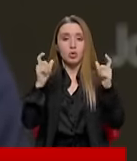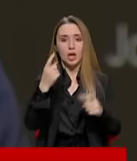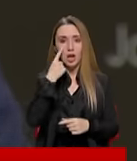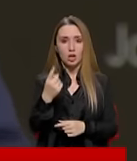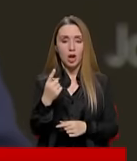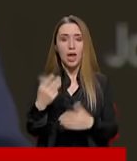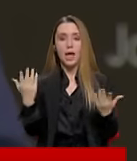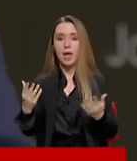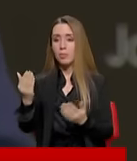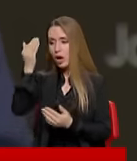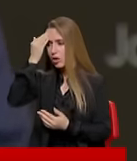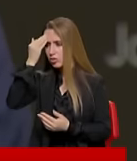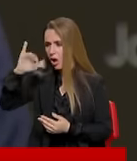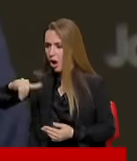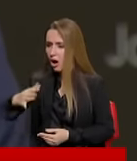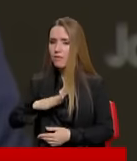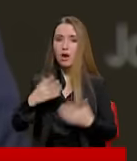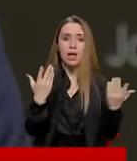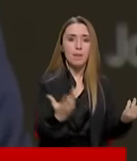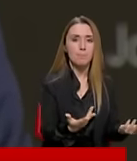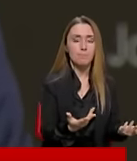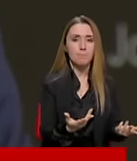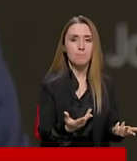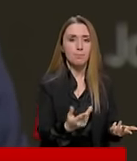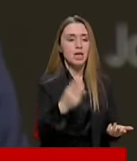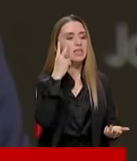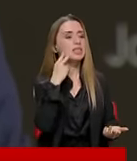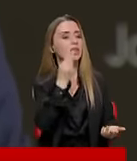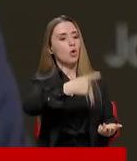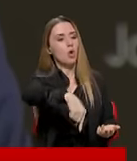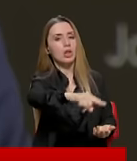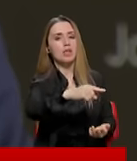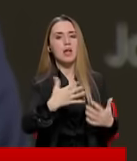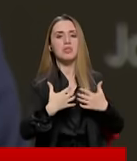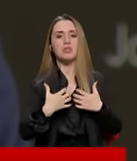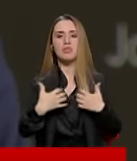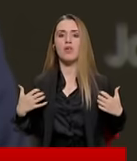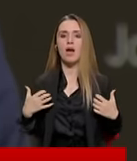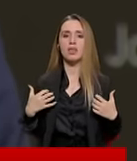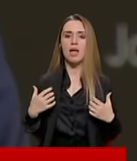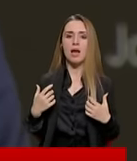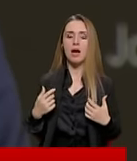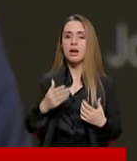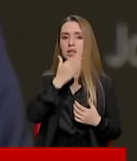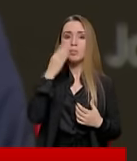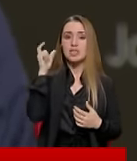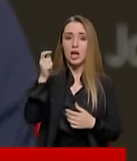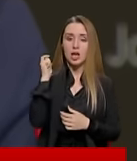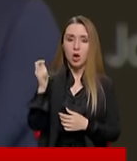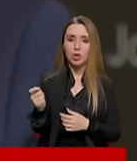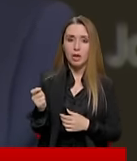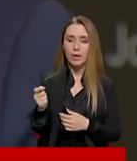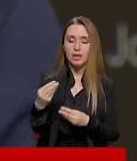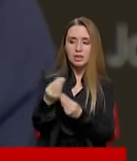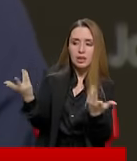artık bir yanda yoksulluk varken bir yanda da durumu iyi olanlar güvenerek fitresini nereye ödeyeceğini